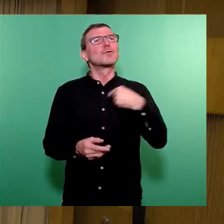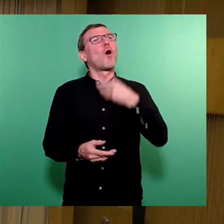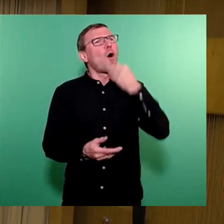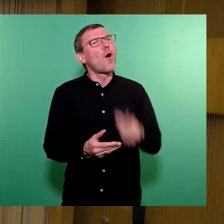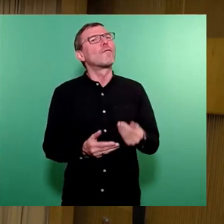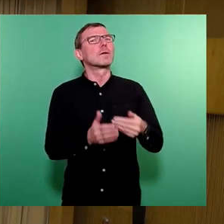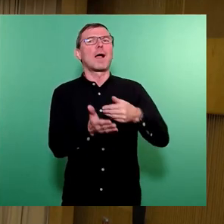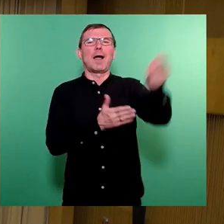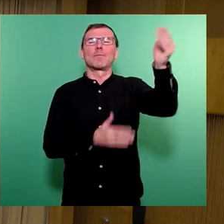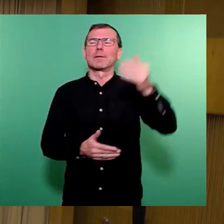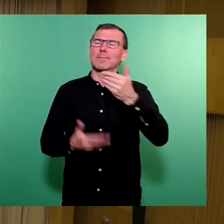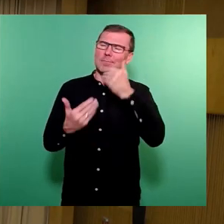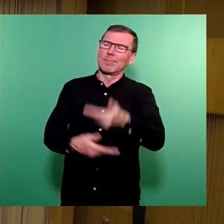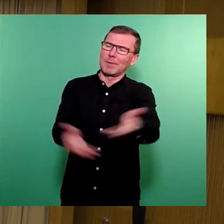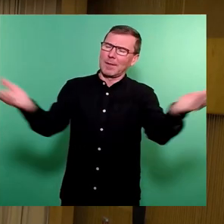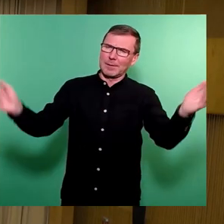Dank.